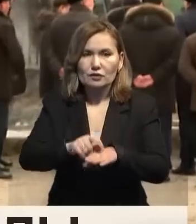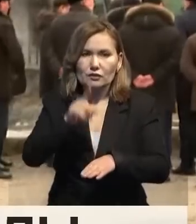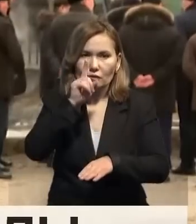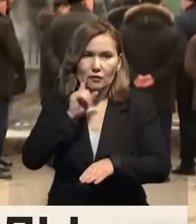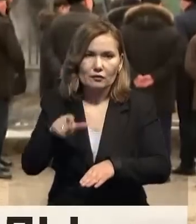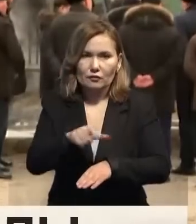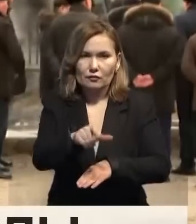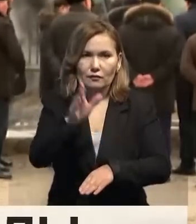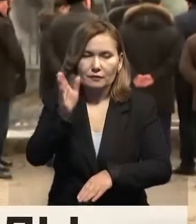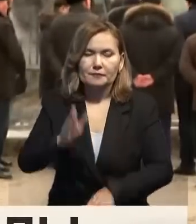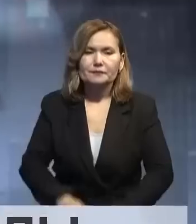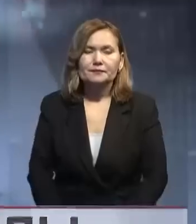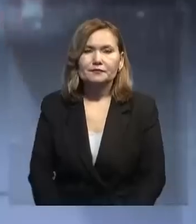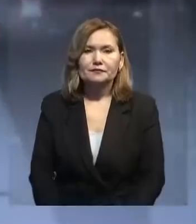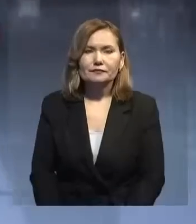отырмыз.